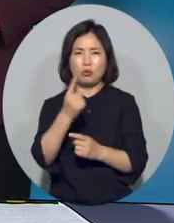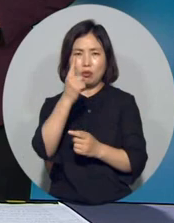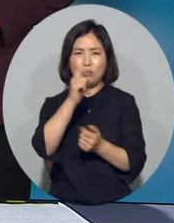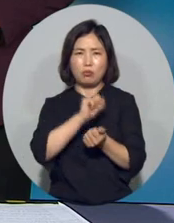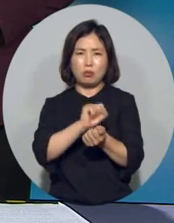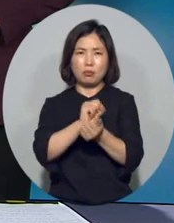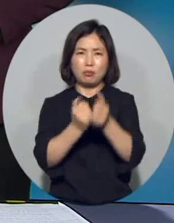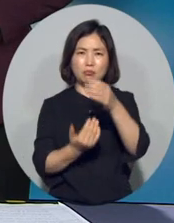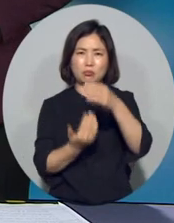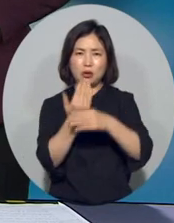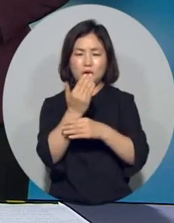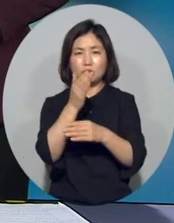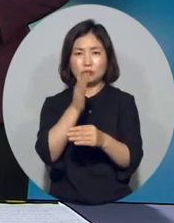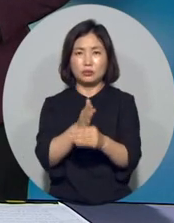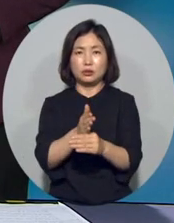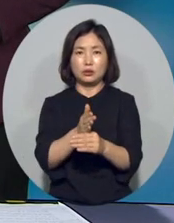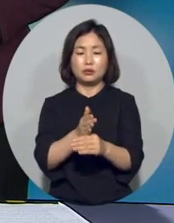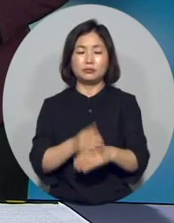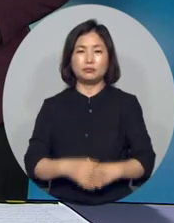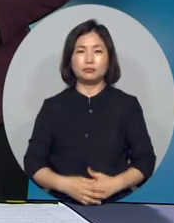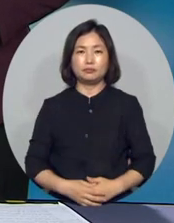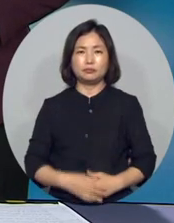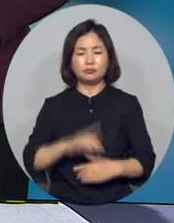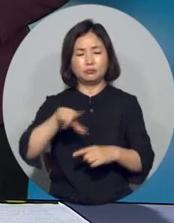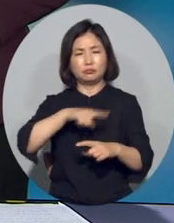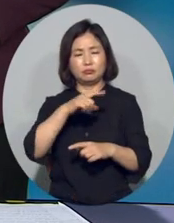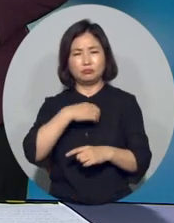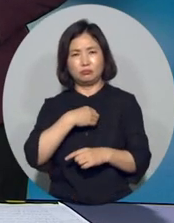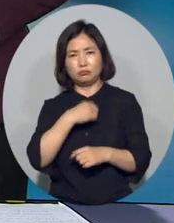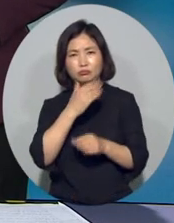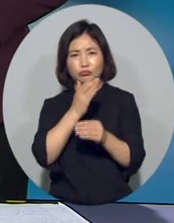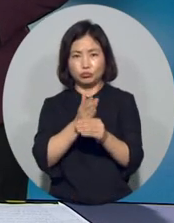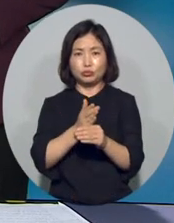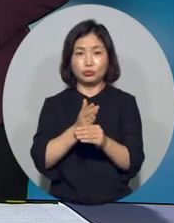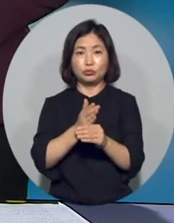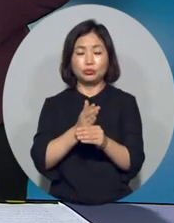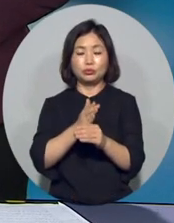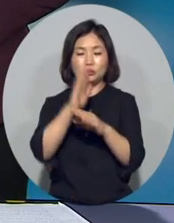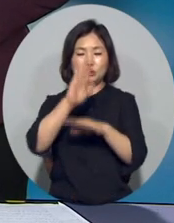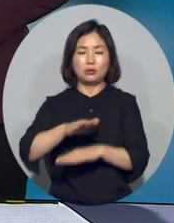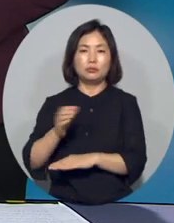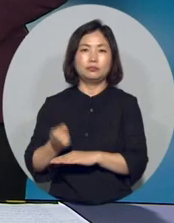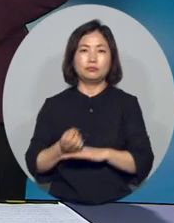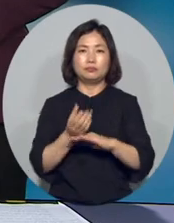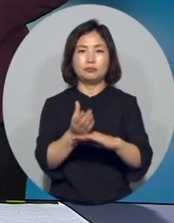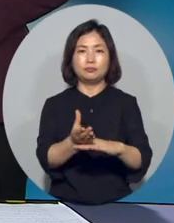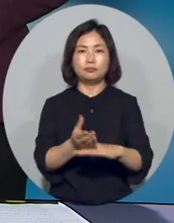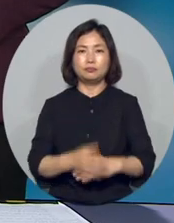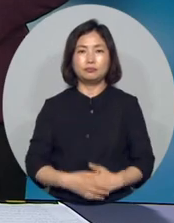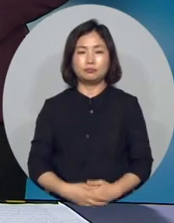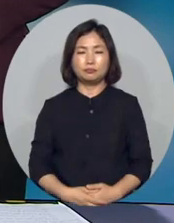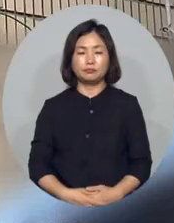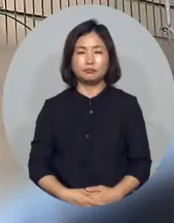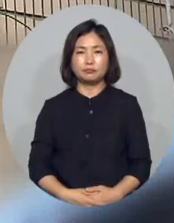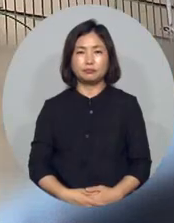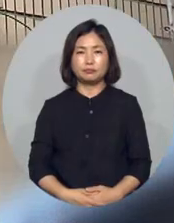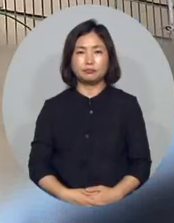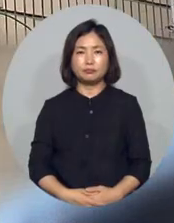감염도 잇따라 터져나오고 있습니다. 심상치 않은 코로나19 확산세, 먼저 조재한 기자가 보도합니다.